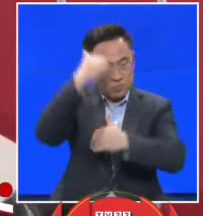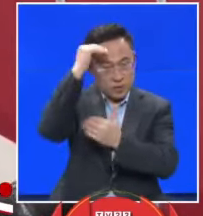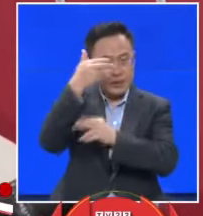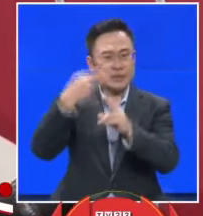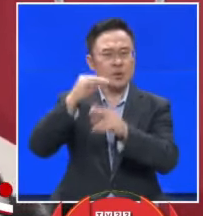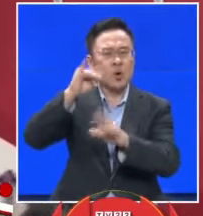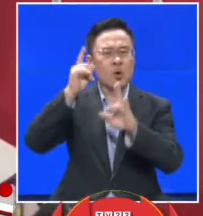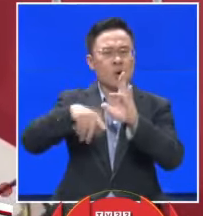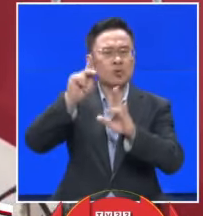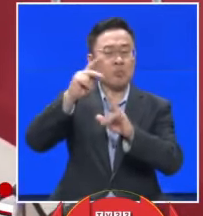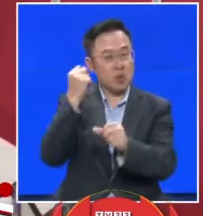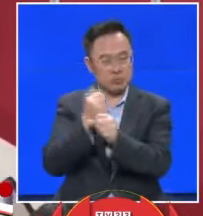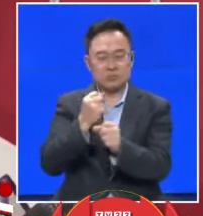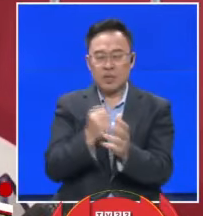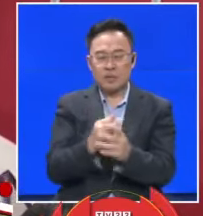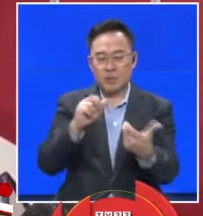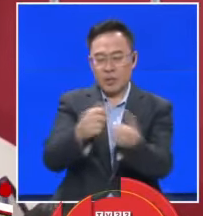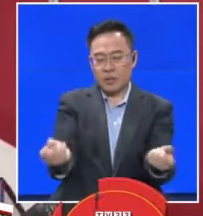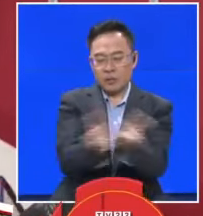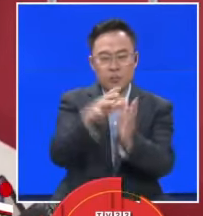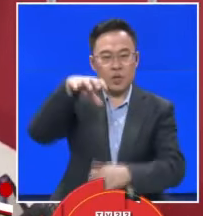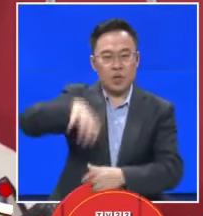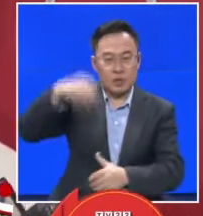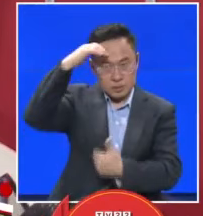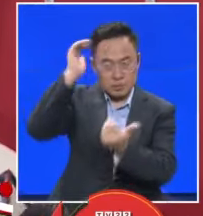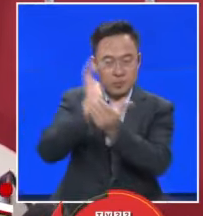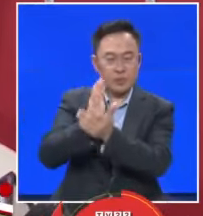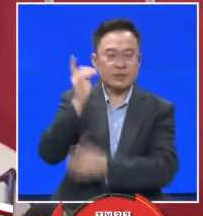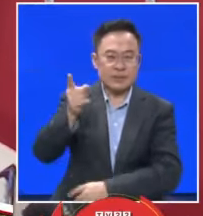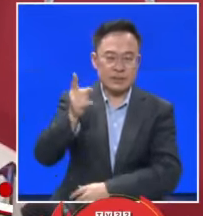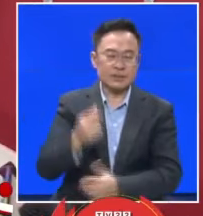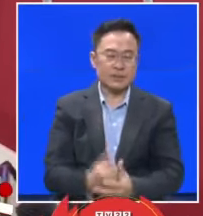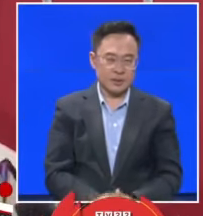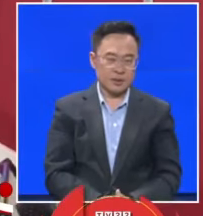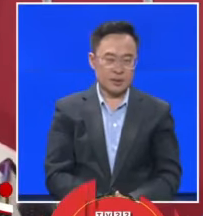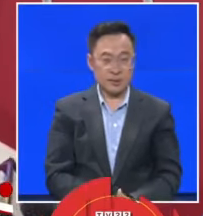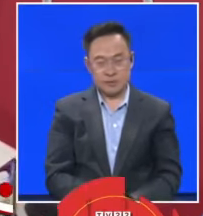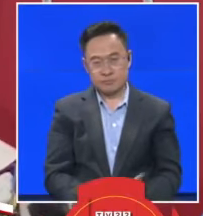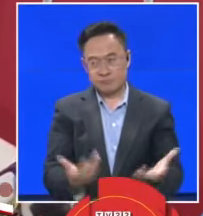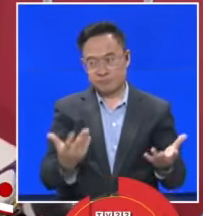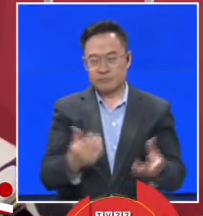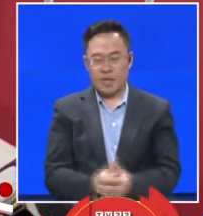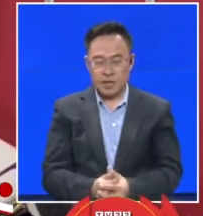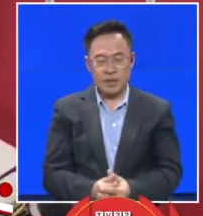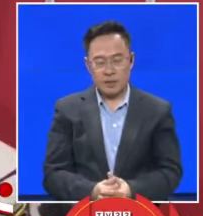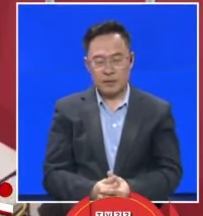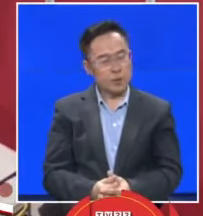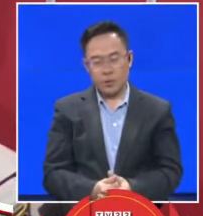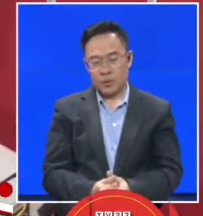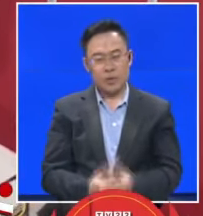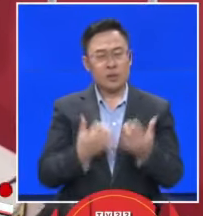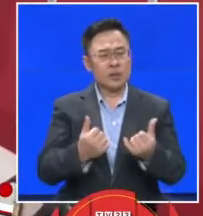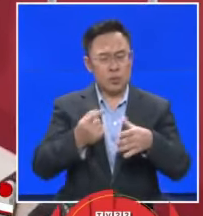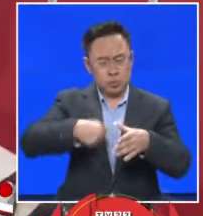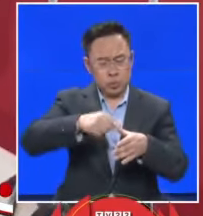คือมันเรื่องใหญ่ ในวงการเลยเพราะว่าพอไปพาดพิงแล้วผู้พิทักษ์สันติราษฎร์ถ้ามี